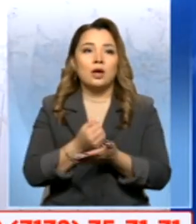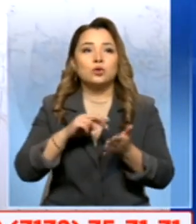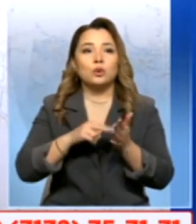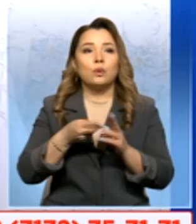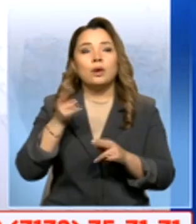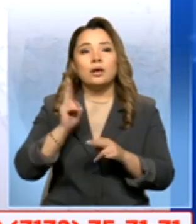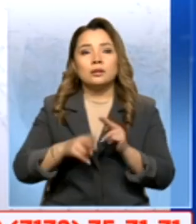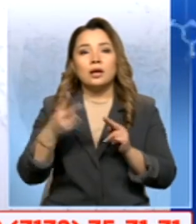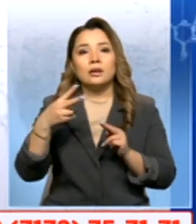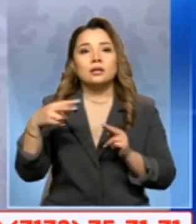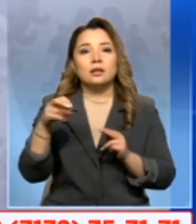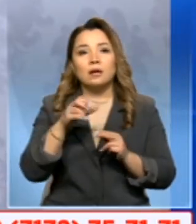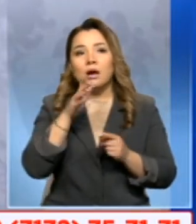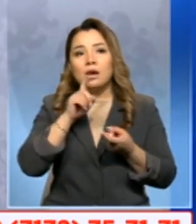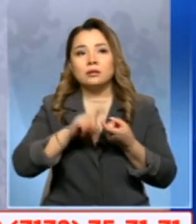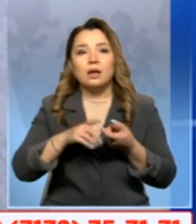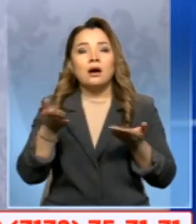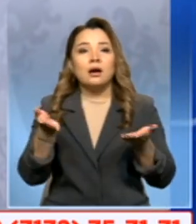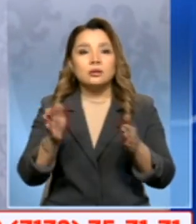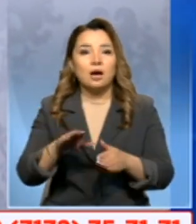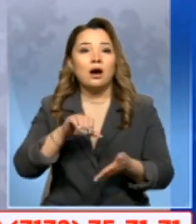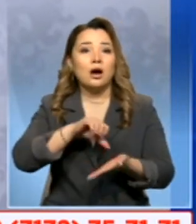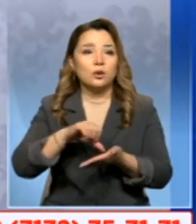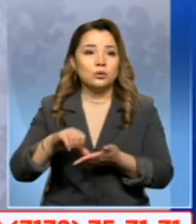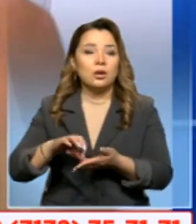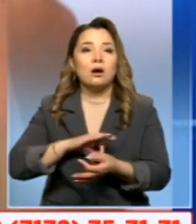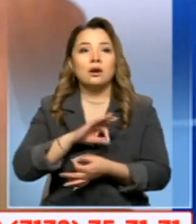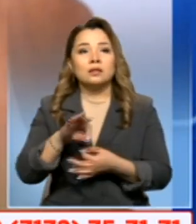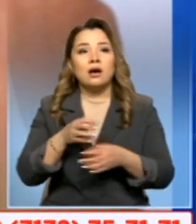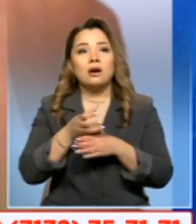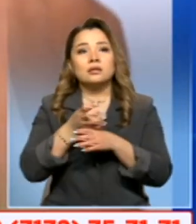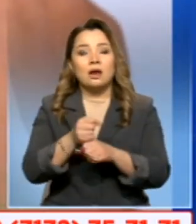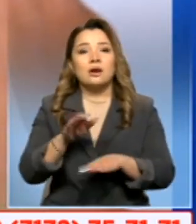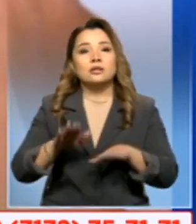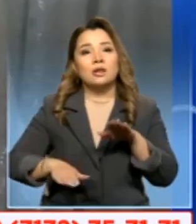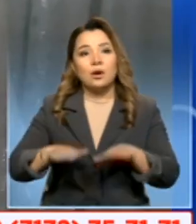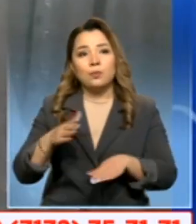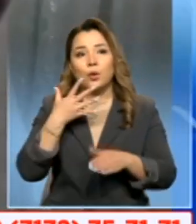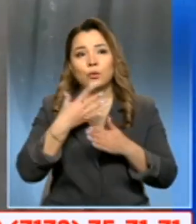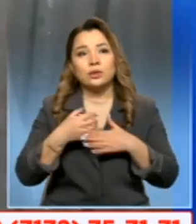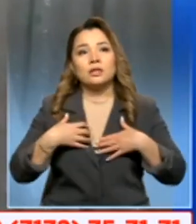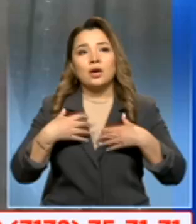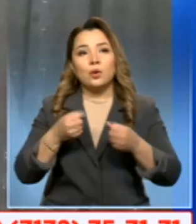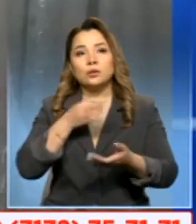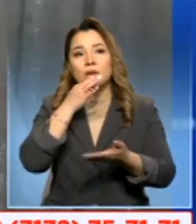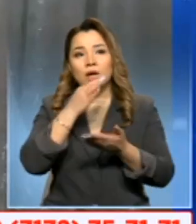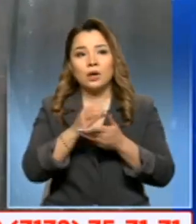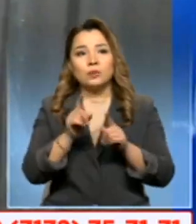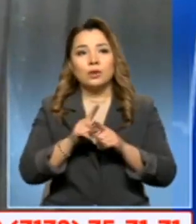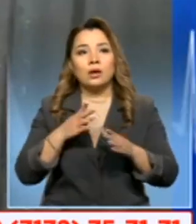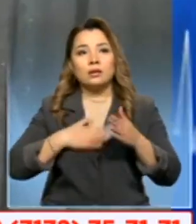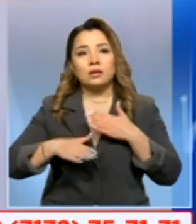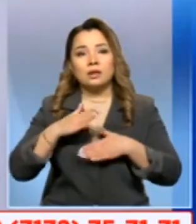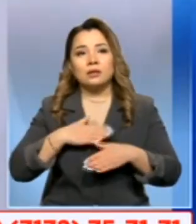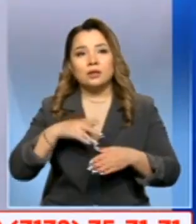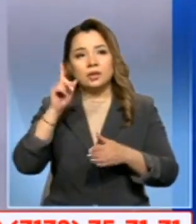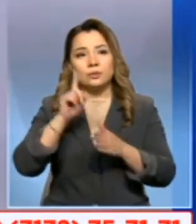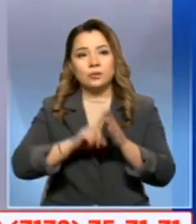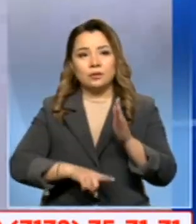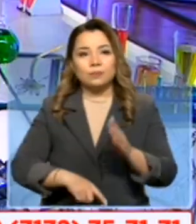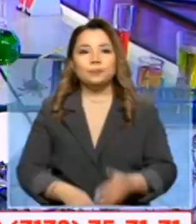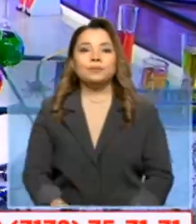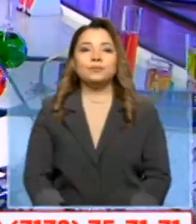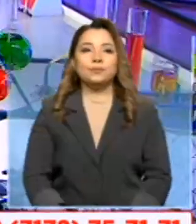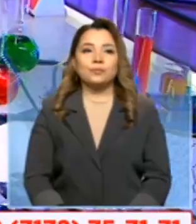Жобаның аяқталуына 2 апта уақыт қалды, бірақ қатысушылар артықтан арыла аяқталса да өз денсаулығына жауапкершілікпен қарайды деген сенімдеміз.